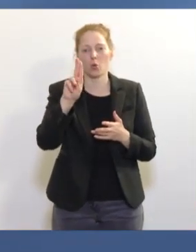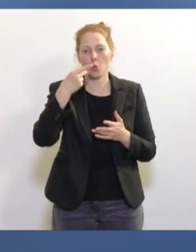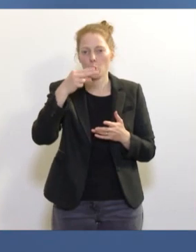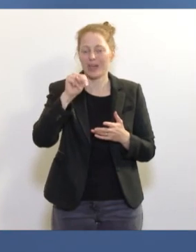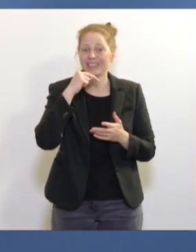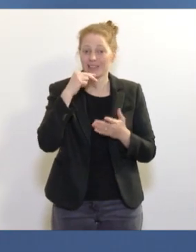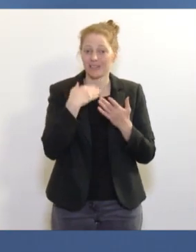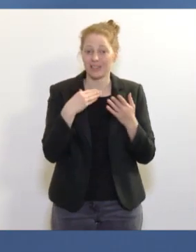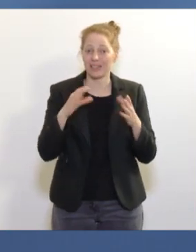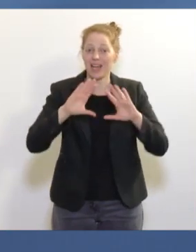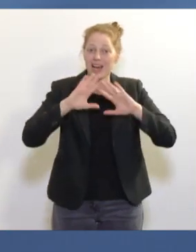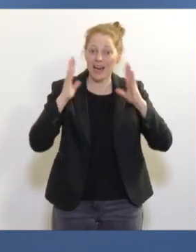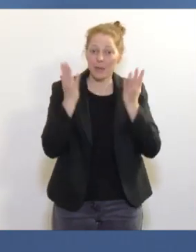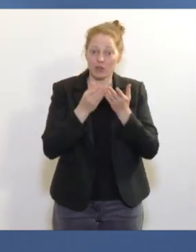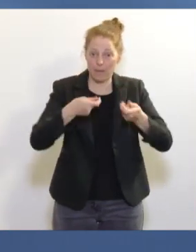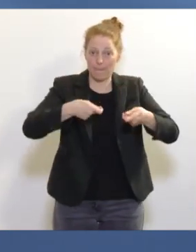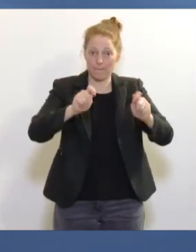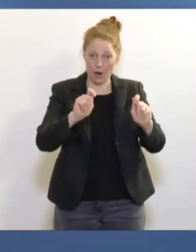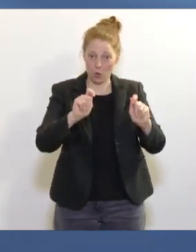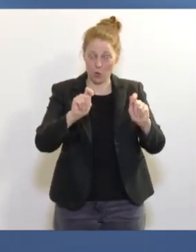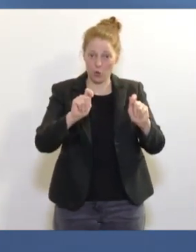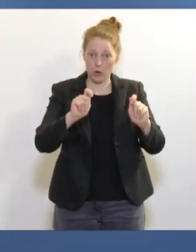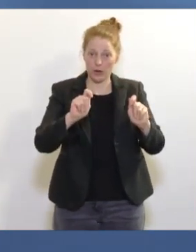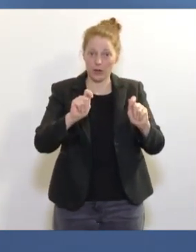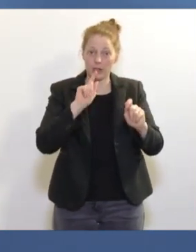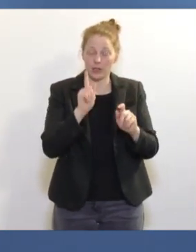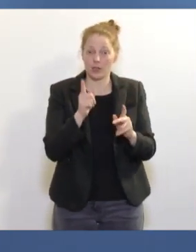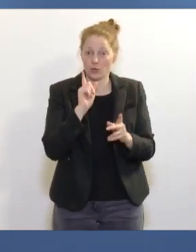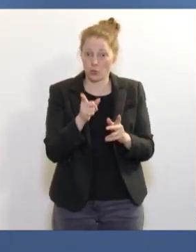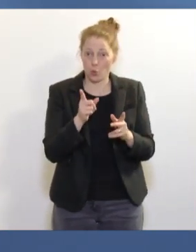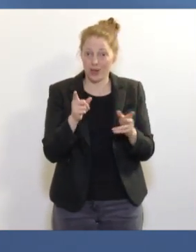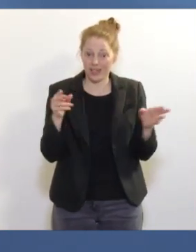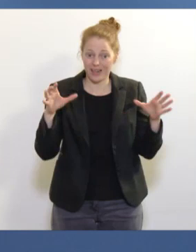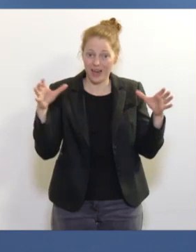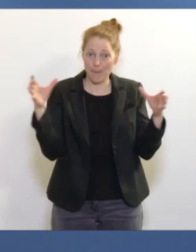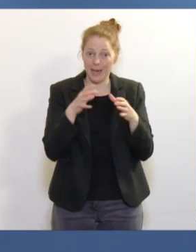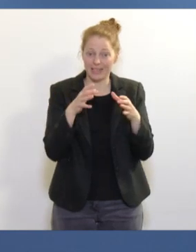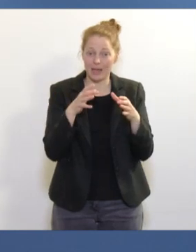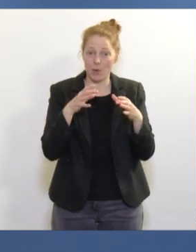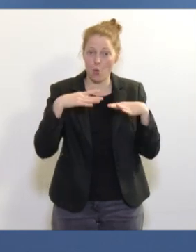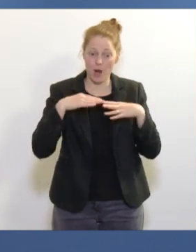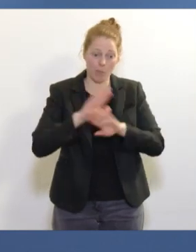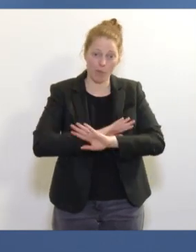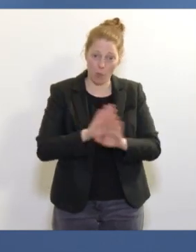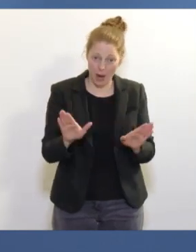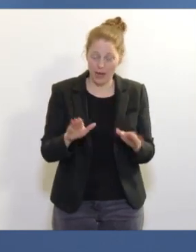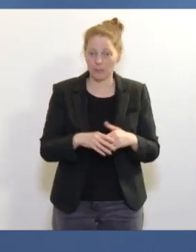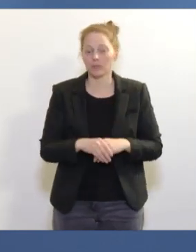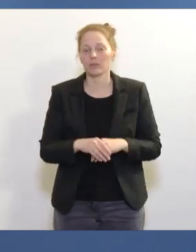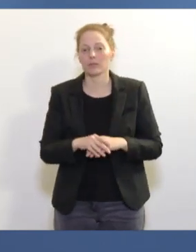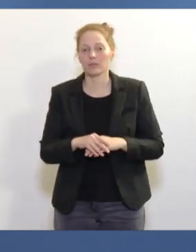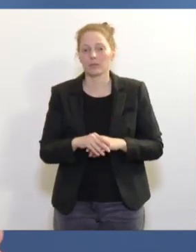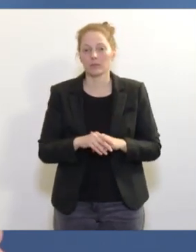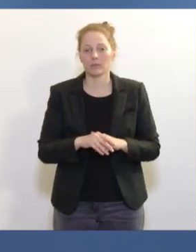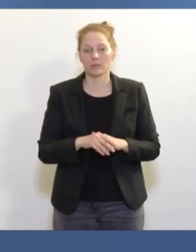dazu? Ich meine, wenn der Michel als Arbeitsminister froht, den hört ja, wie wir über die Arbeitszeitregelung gesperrt